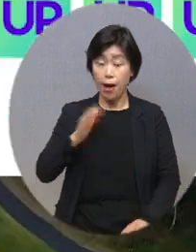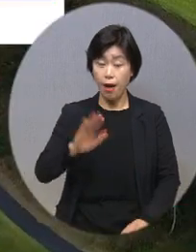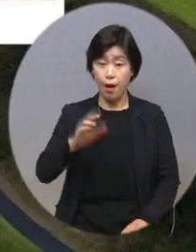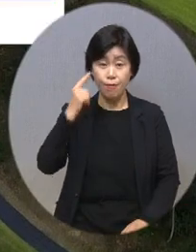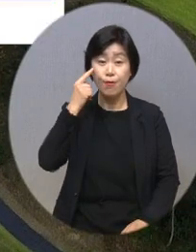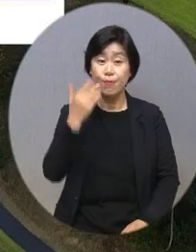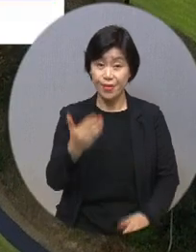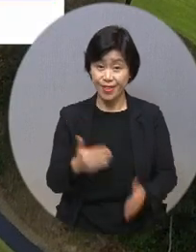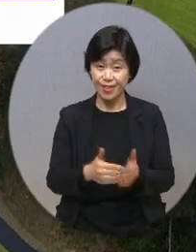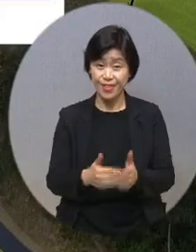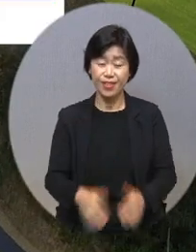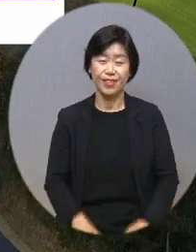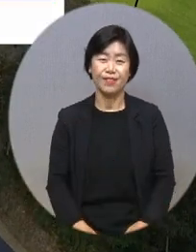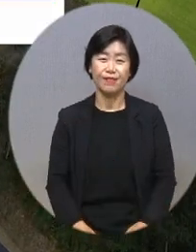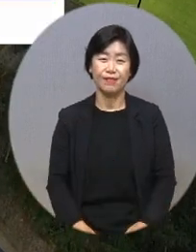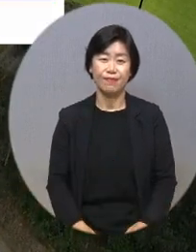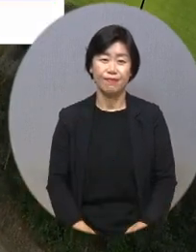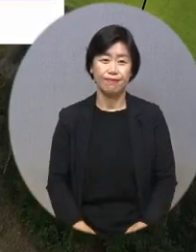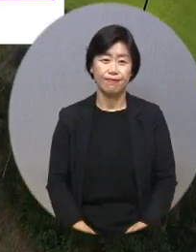거.